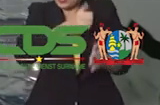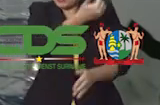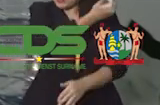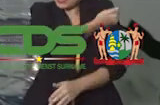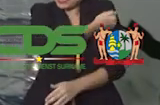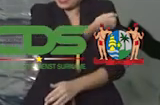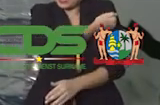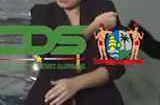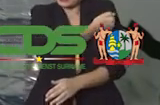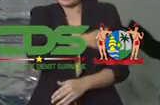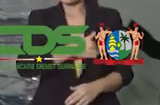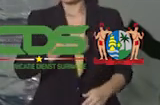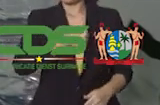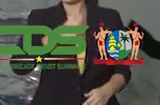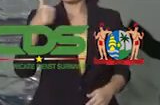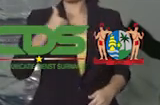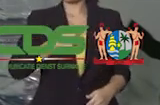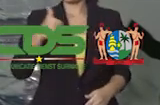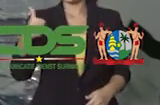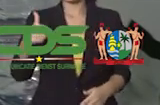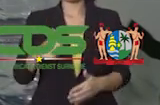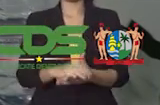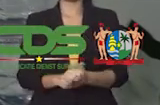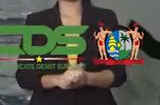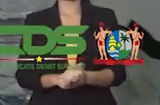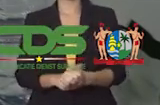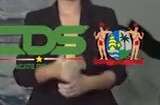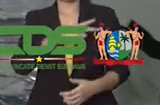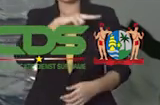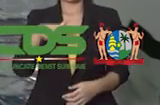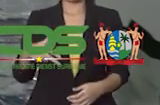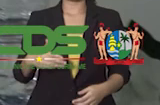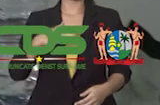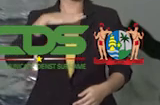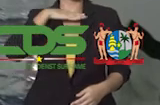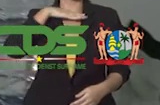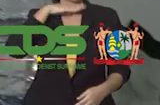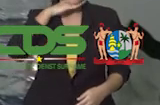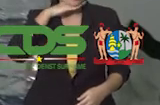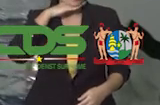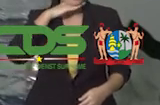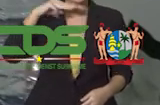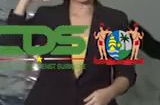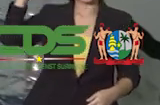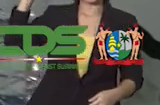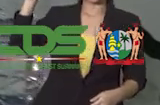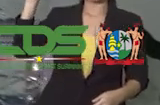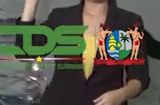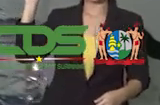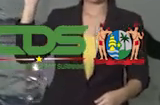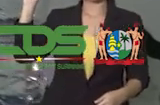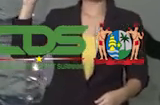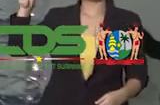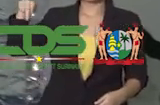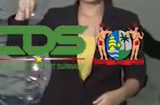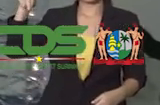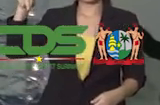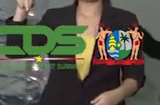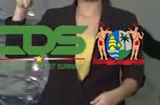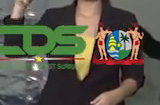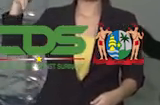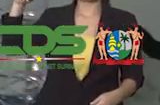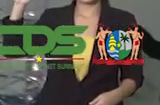resultaten vergelijkbaar met die van Pfizer. En we hebben er voldoende van, dus degenen die daar interesse in hebben, dat was in het verleden heel